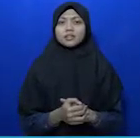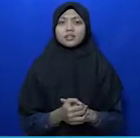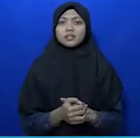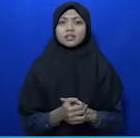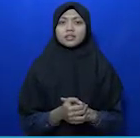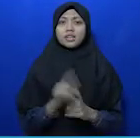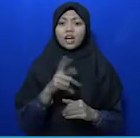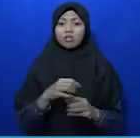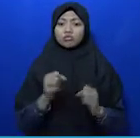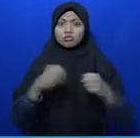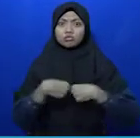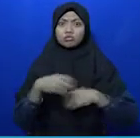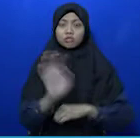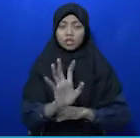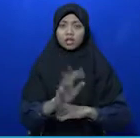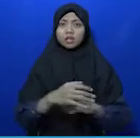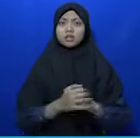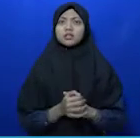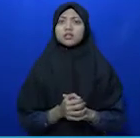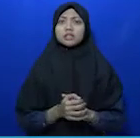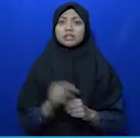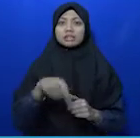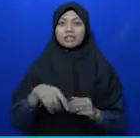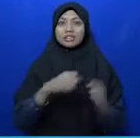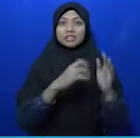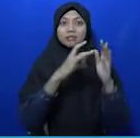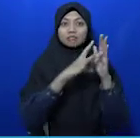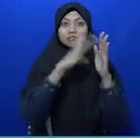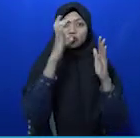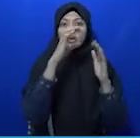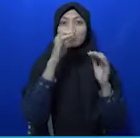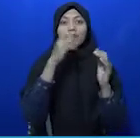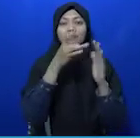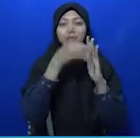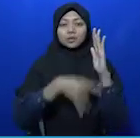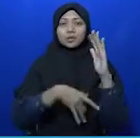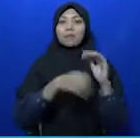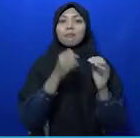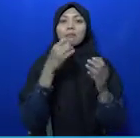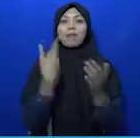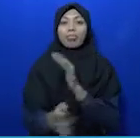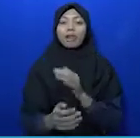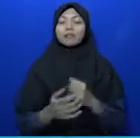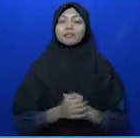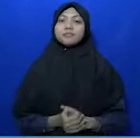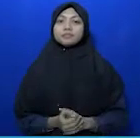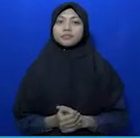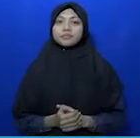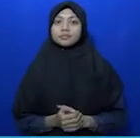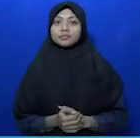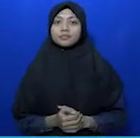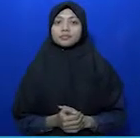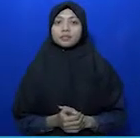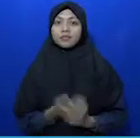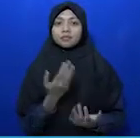tidak disetujui maka batal gitu. Jadi harus satu paket tadi. Nah meskipun